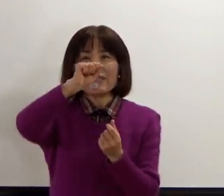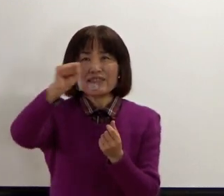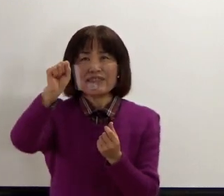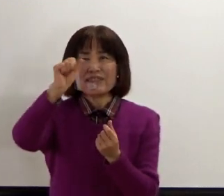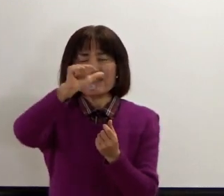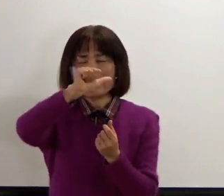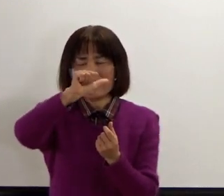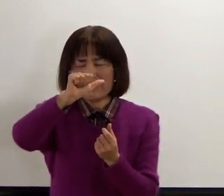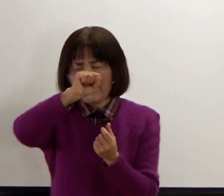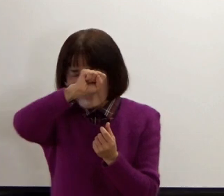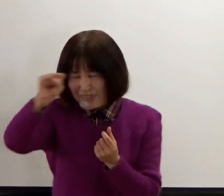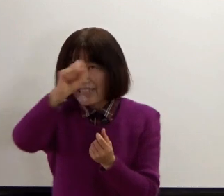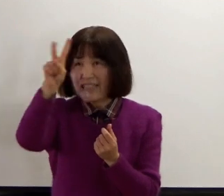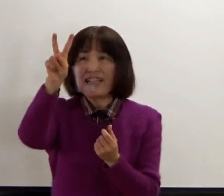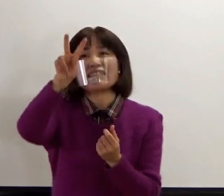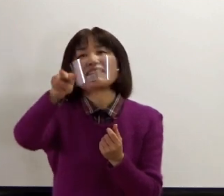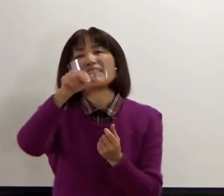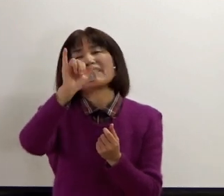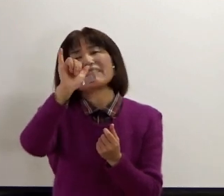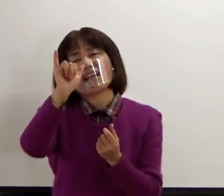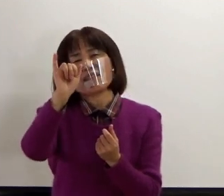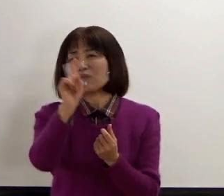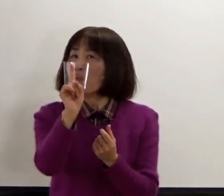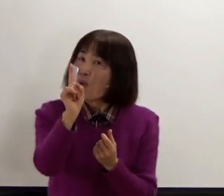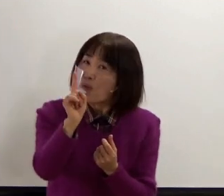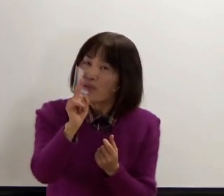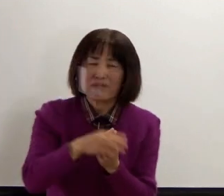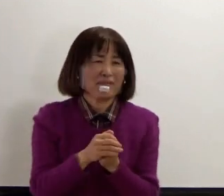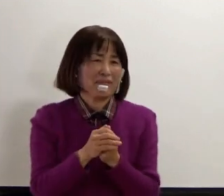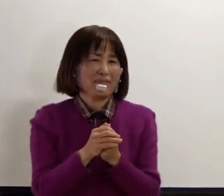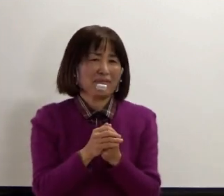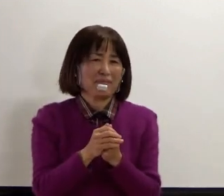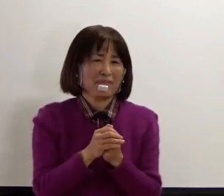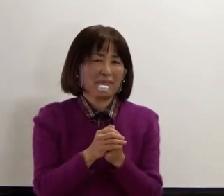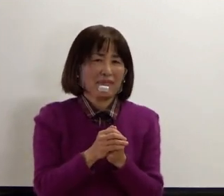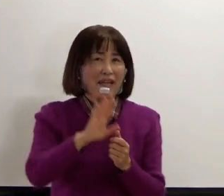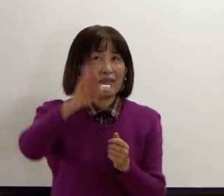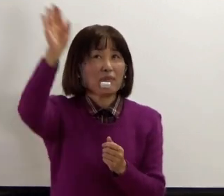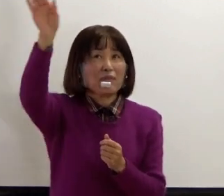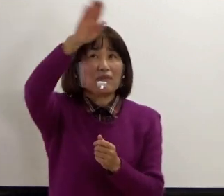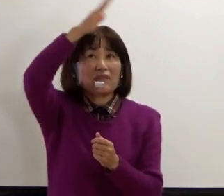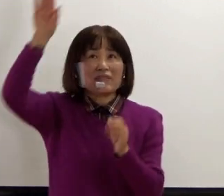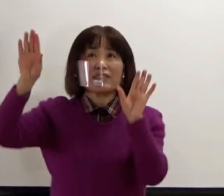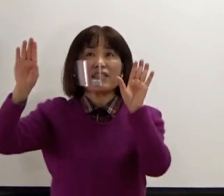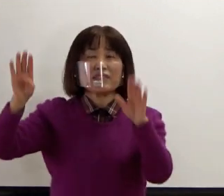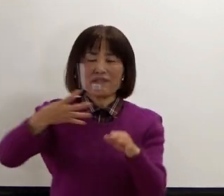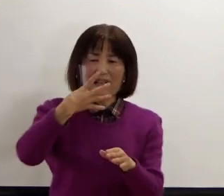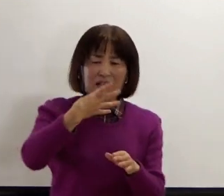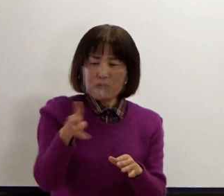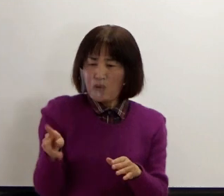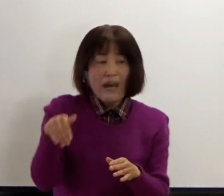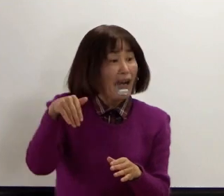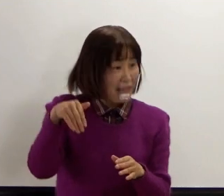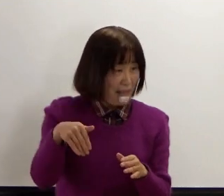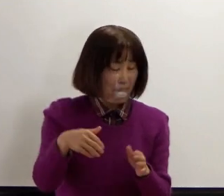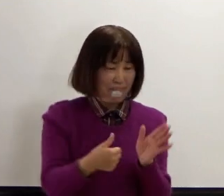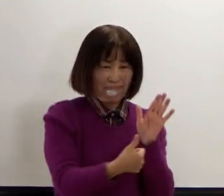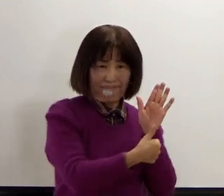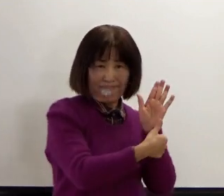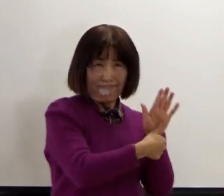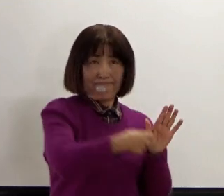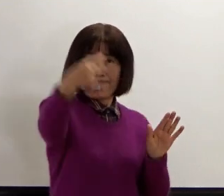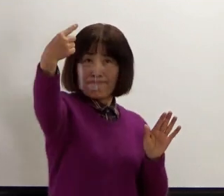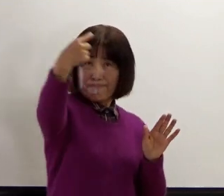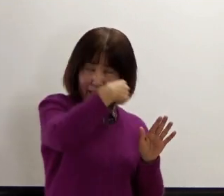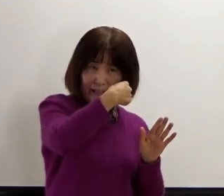でもエリサベトはヨハネですと、天使がそうつけなさいと言ったのでヨハネですと。でこれザカ